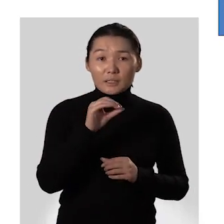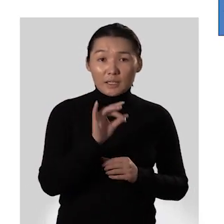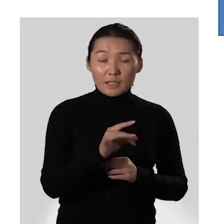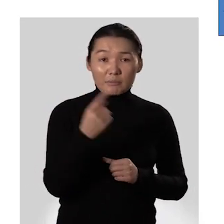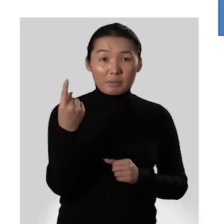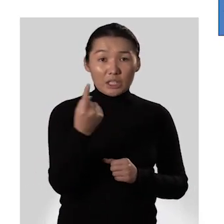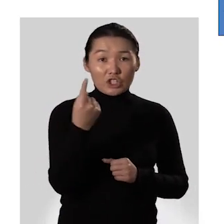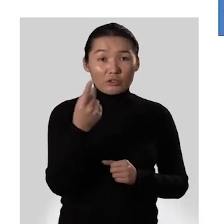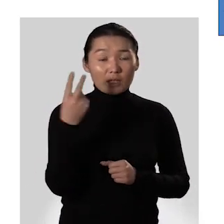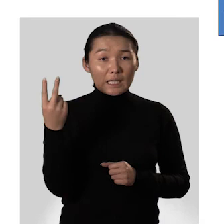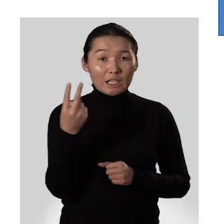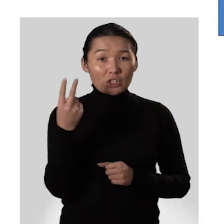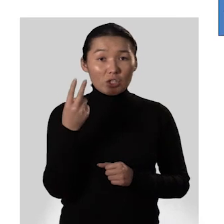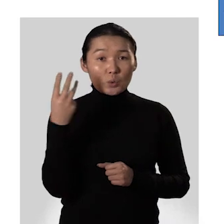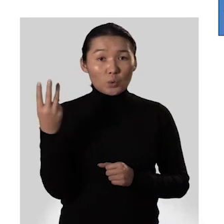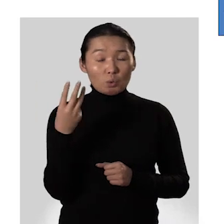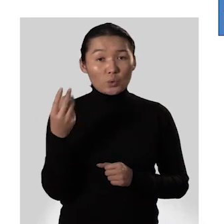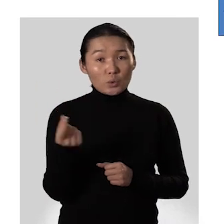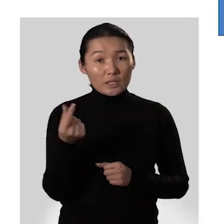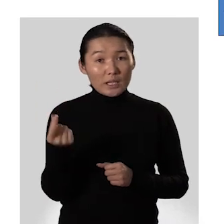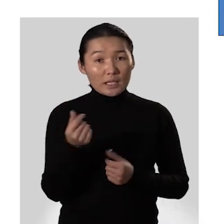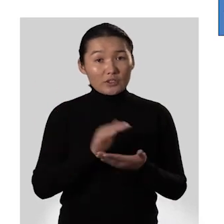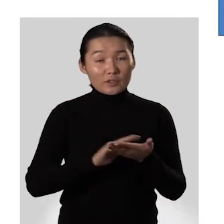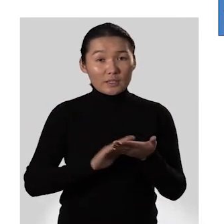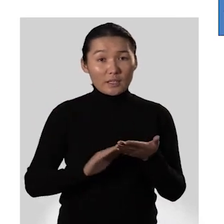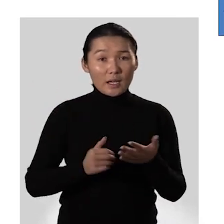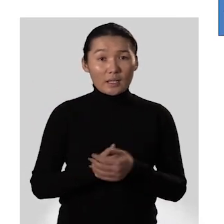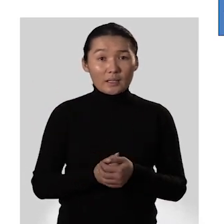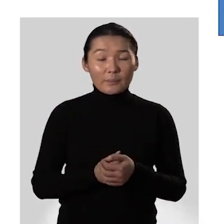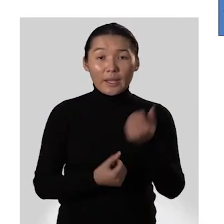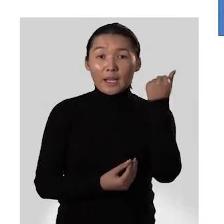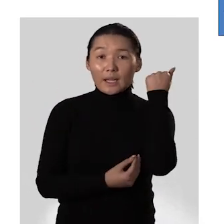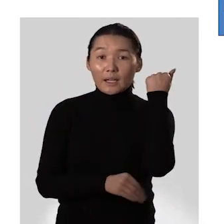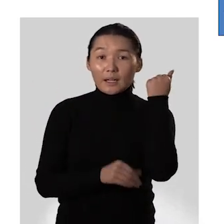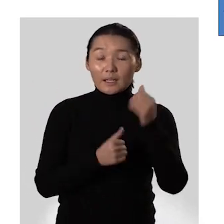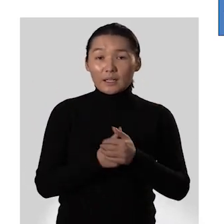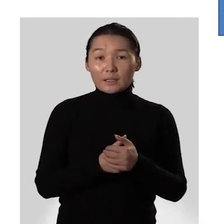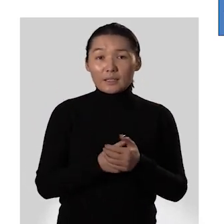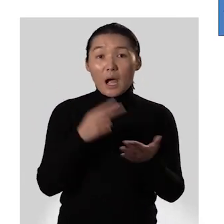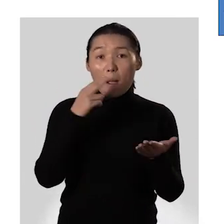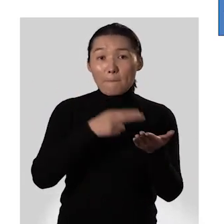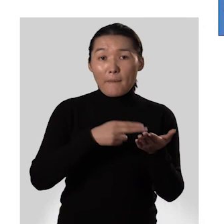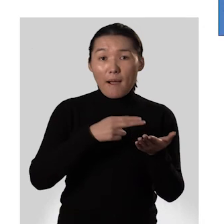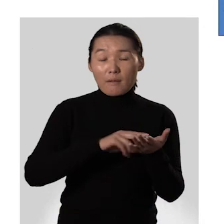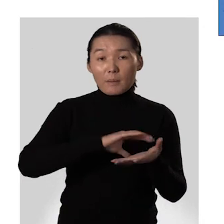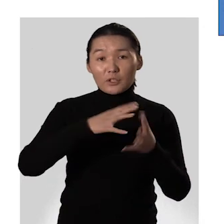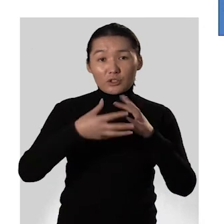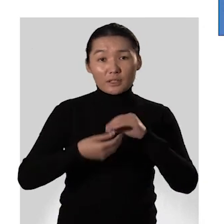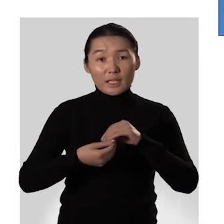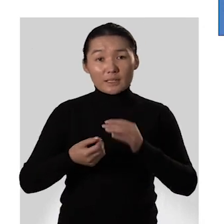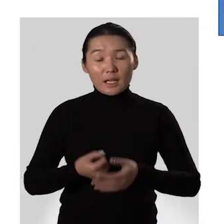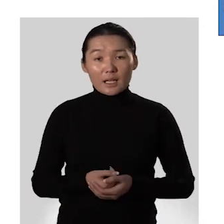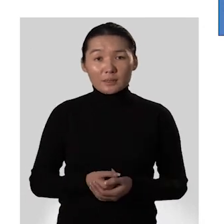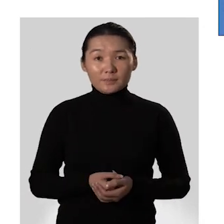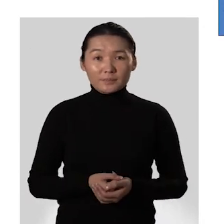Биринчи, экинчи, үчүнчү детальды жазасыңар. Эң аягында баалап жыйынтыктайсыңар.